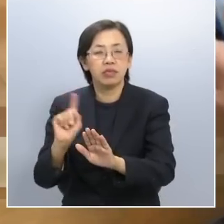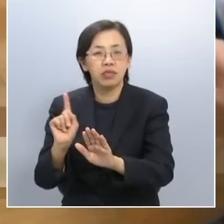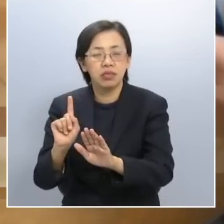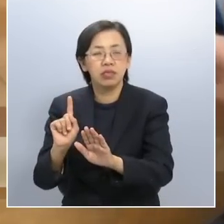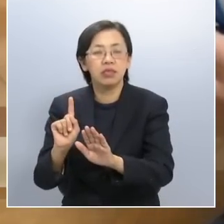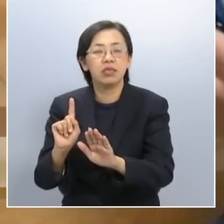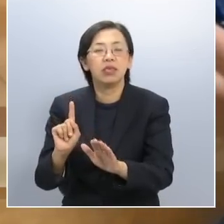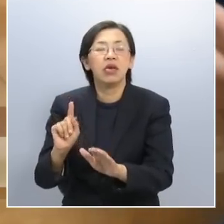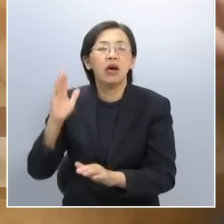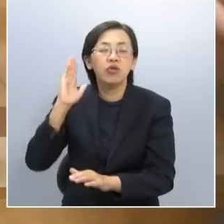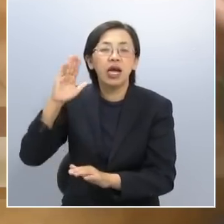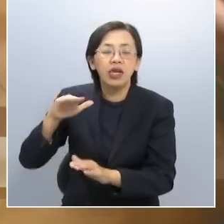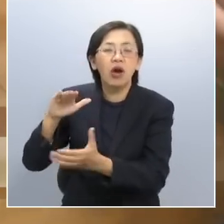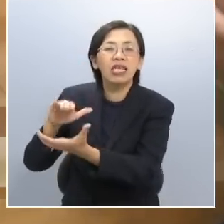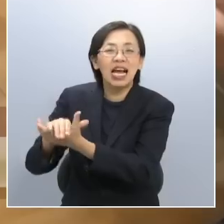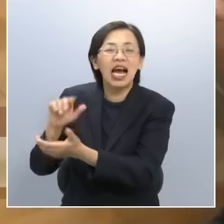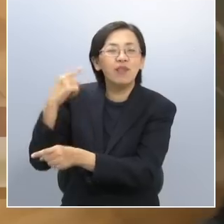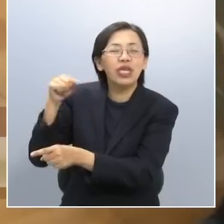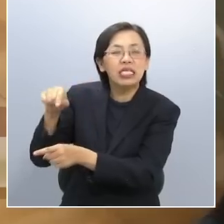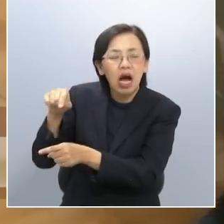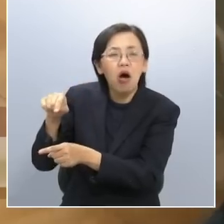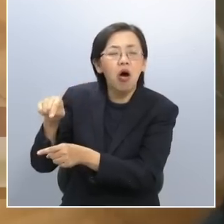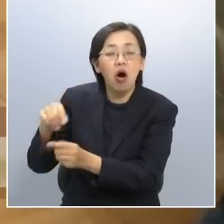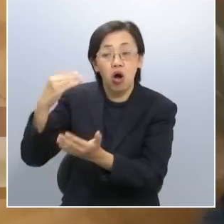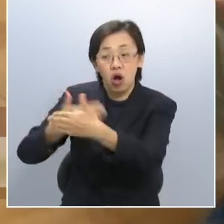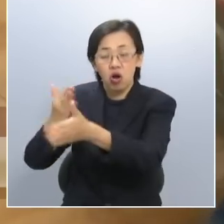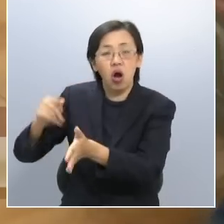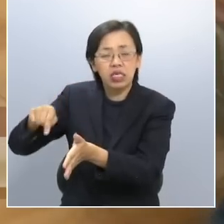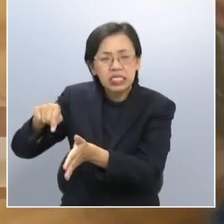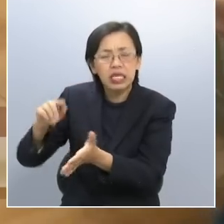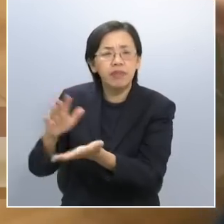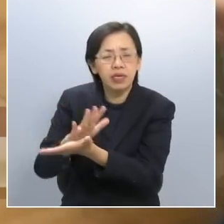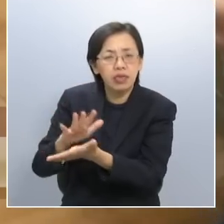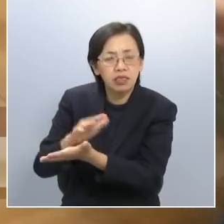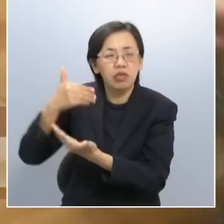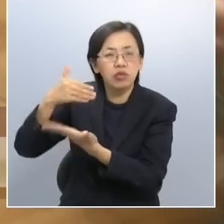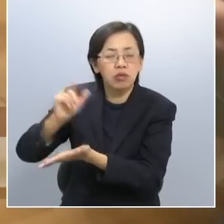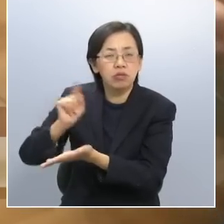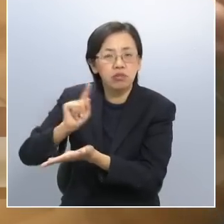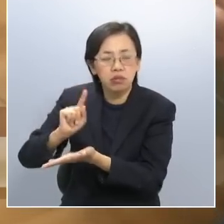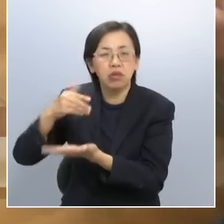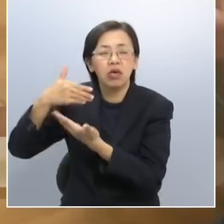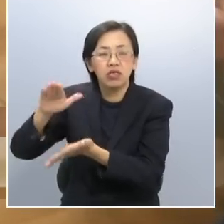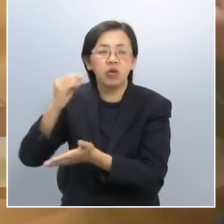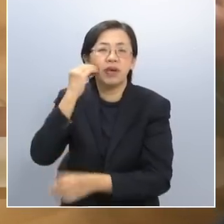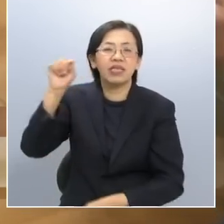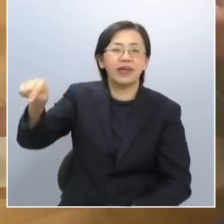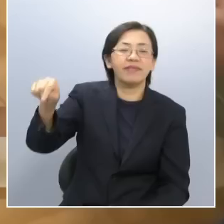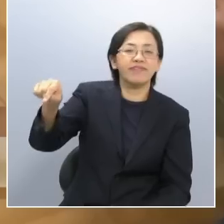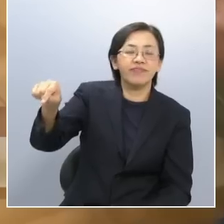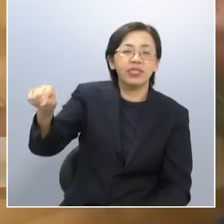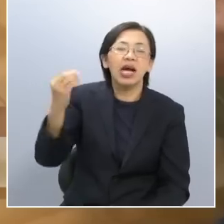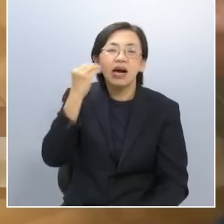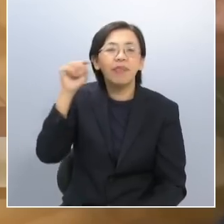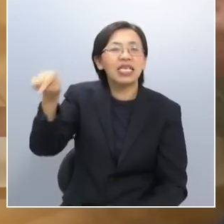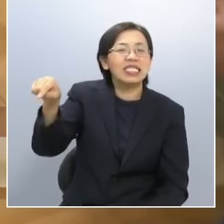ใภ้แล้วให้น้องสะใภ้ส่งกล่องพัสดุซึ่งเอาไปเอกสารให้ส่งไปที่บ้านเป้าหมายซึ่งเป็นของพยานป